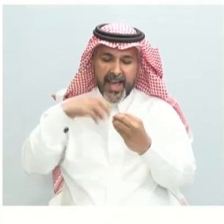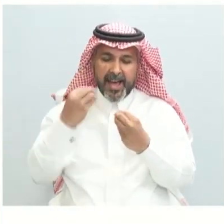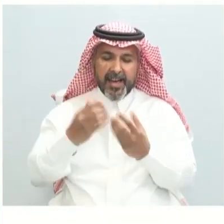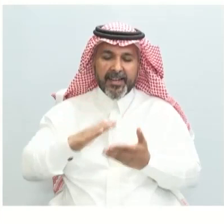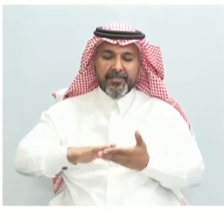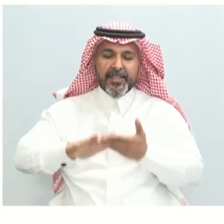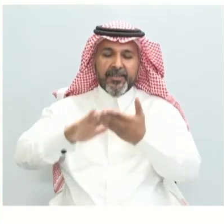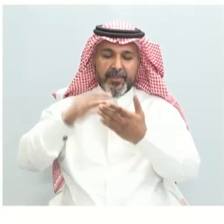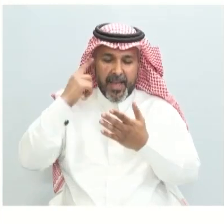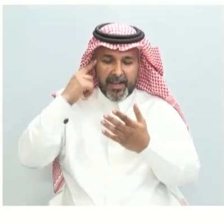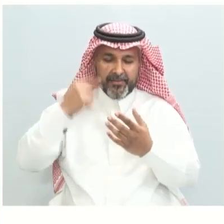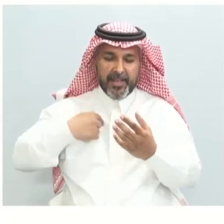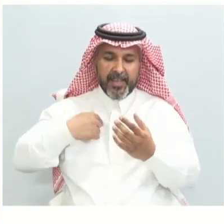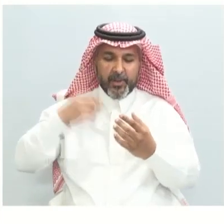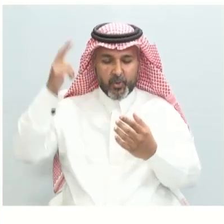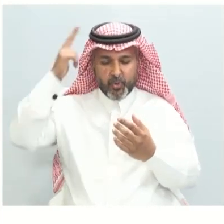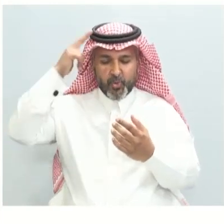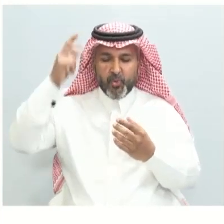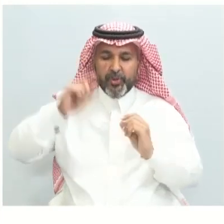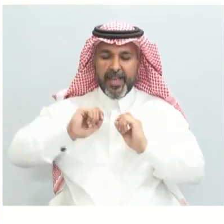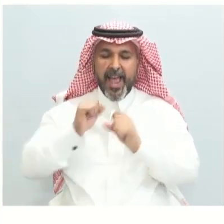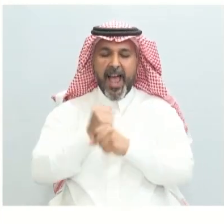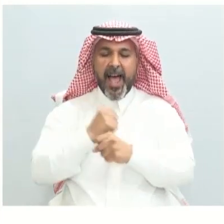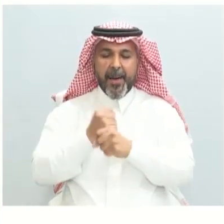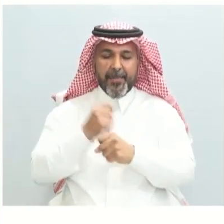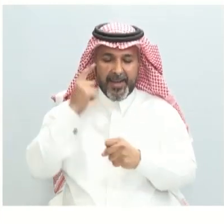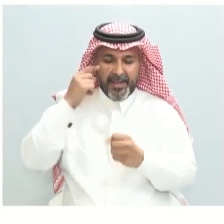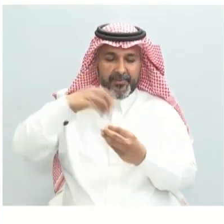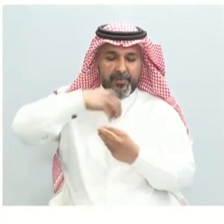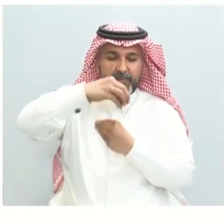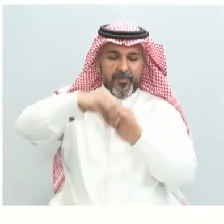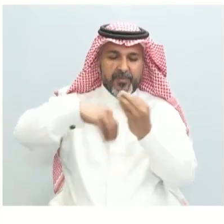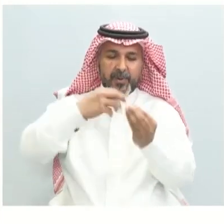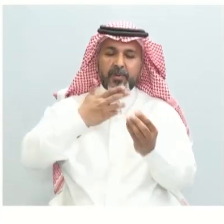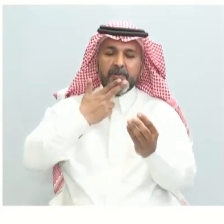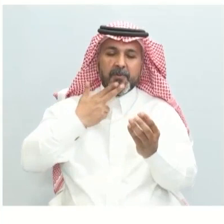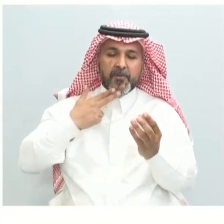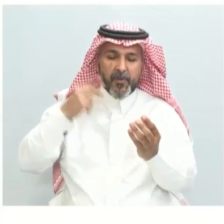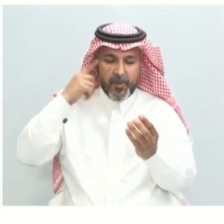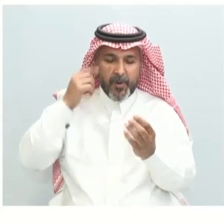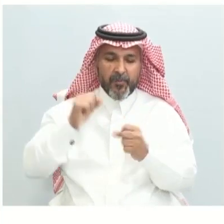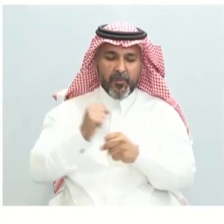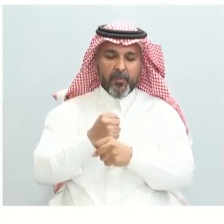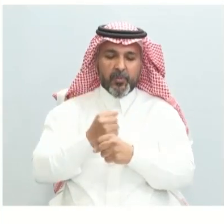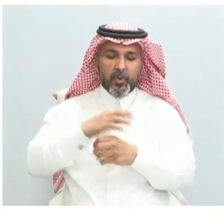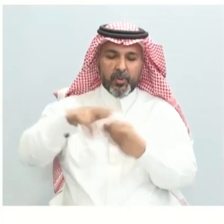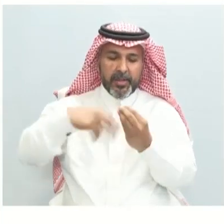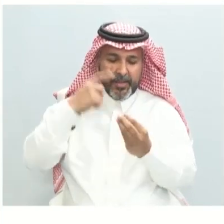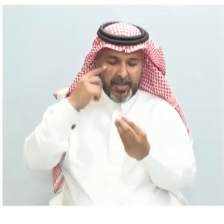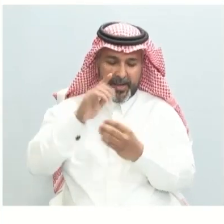اعتزاز بالدين الاسلامي اننا مسلمون وخدمه الحرمين الشريفين مكه والمدينه